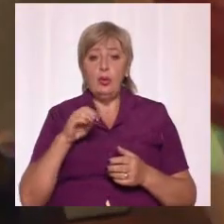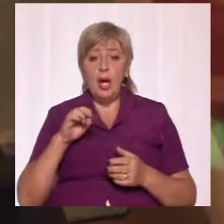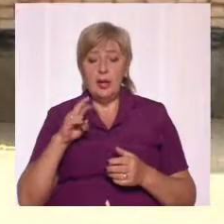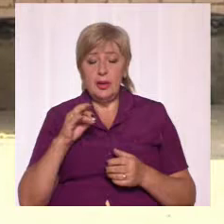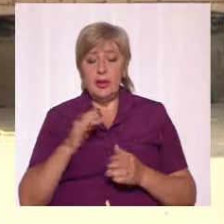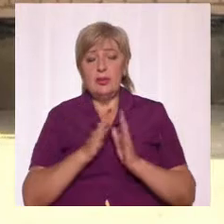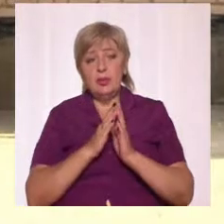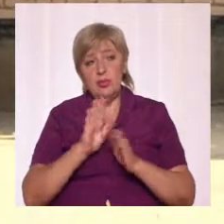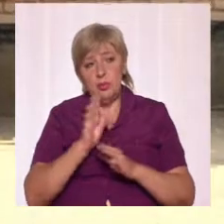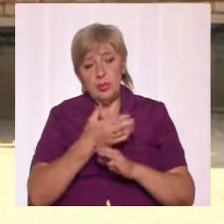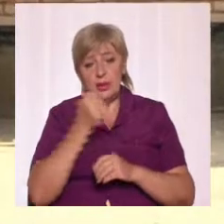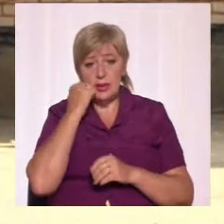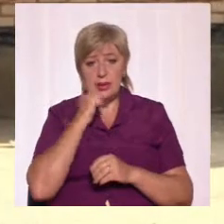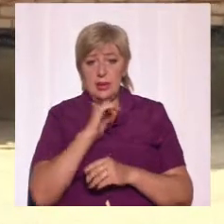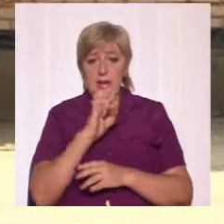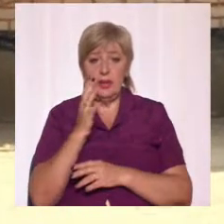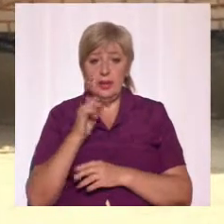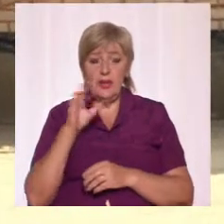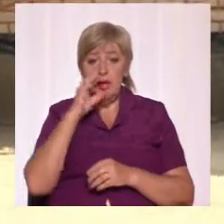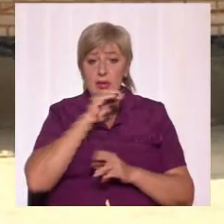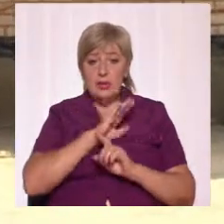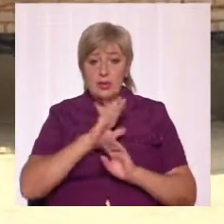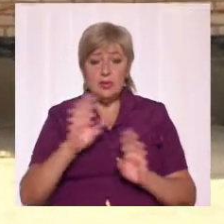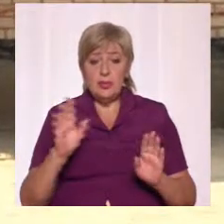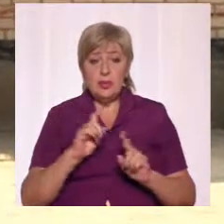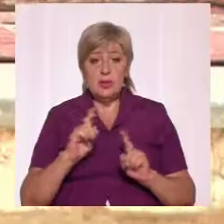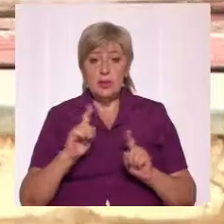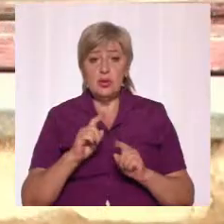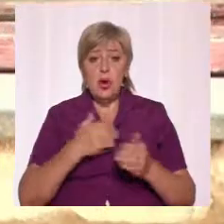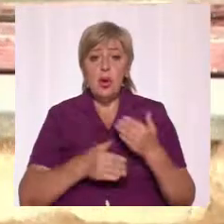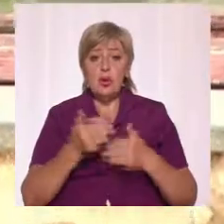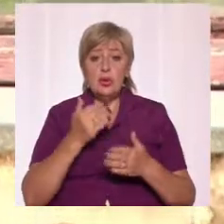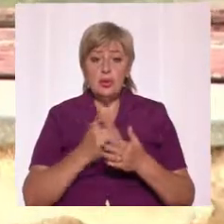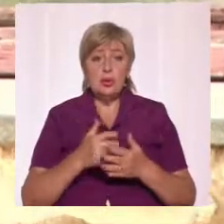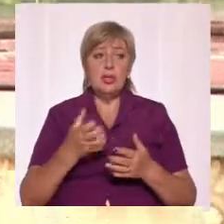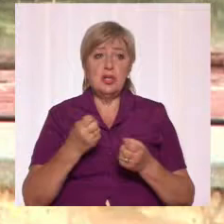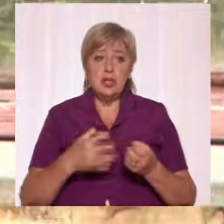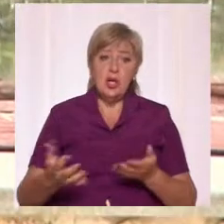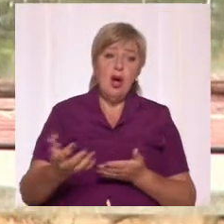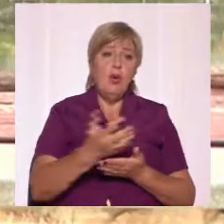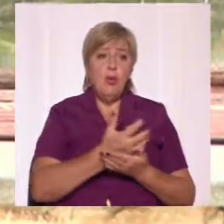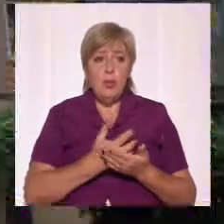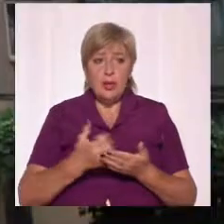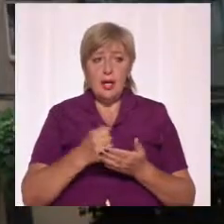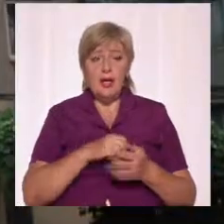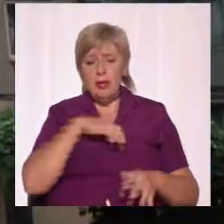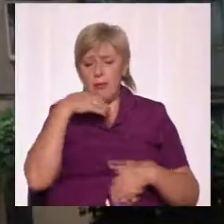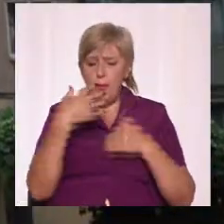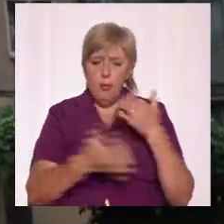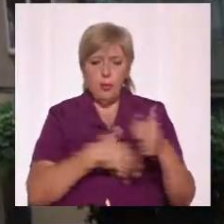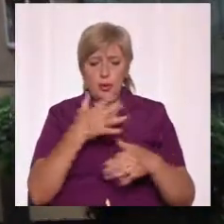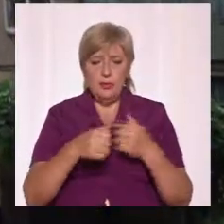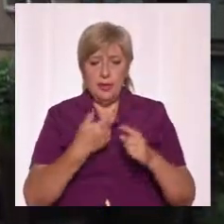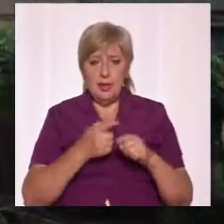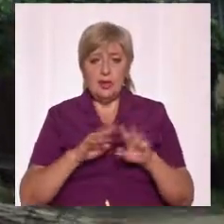дерево. Не встигли через те, що й досі ліквідують наслідки буревію, який стався у місті 2 липня. Загалом прибрали